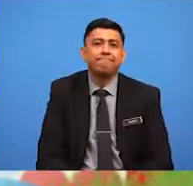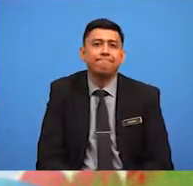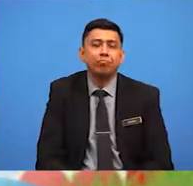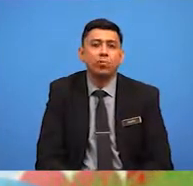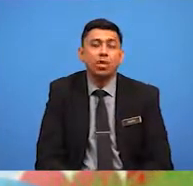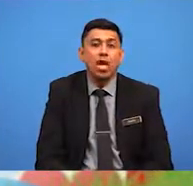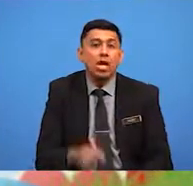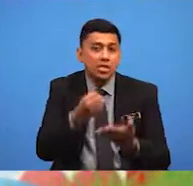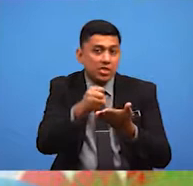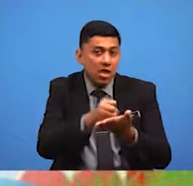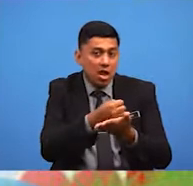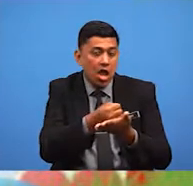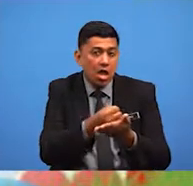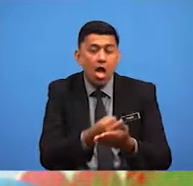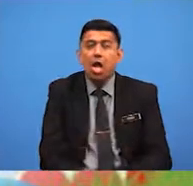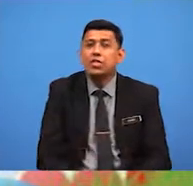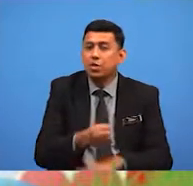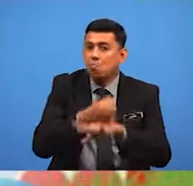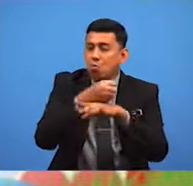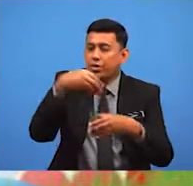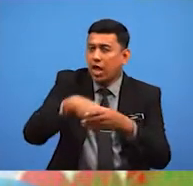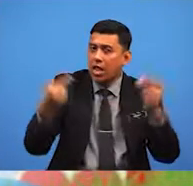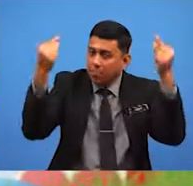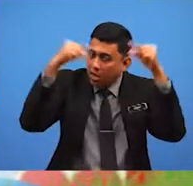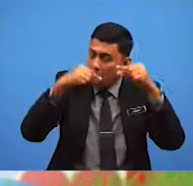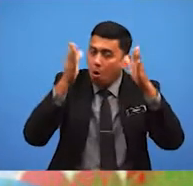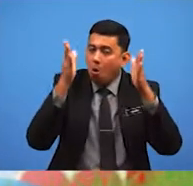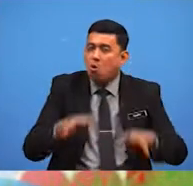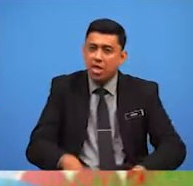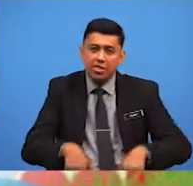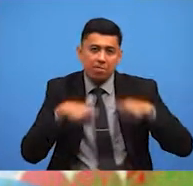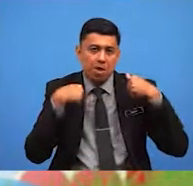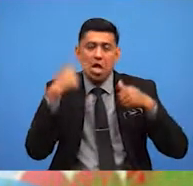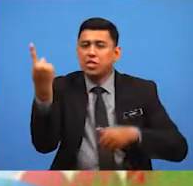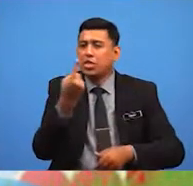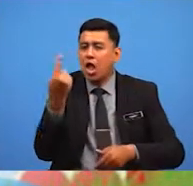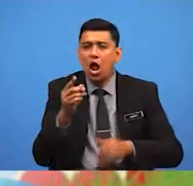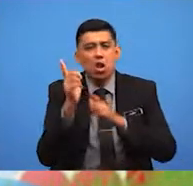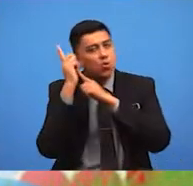Sarang semut dalam gelap, orang selimut selalu lelap.